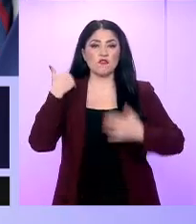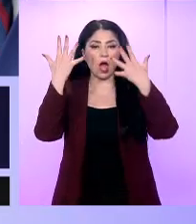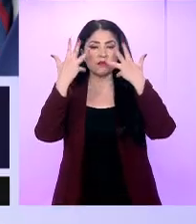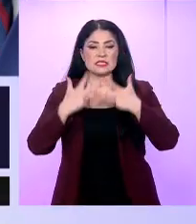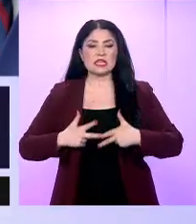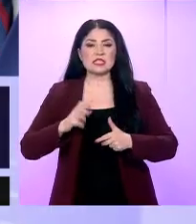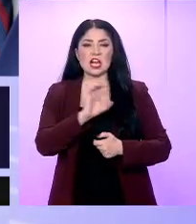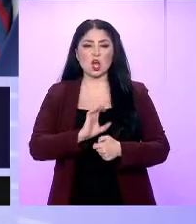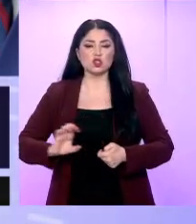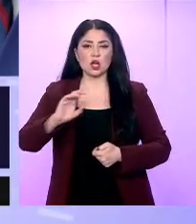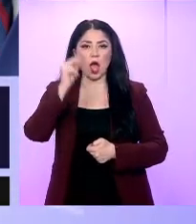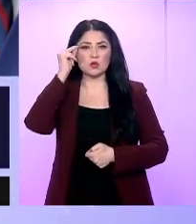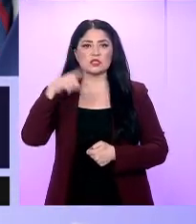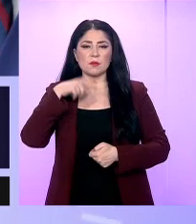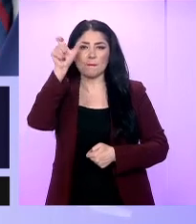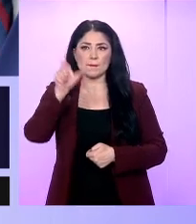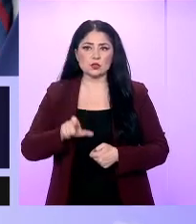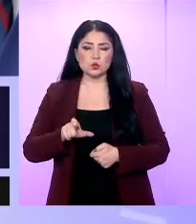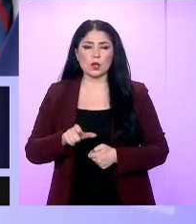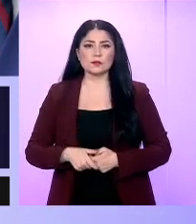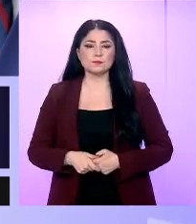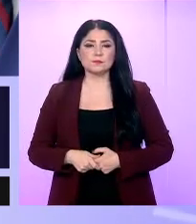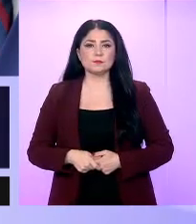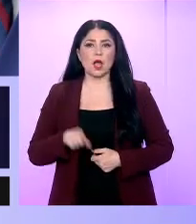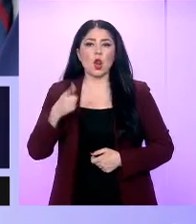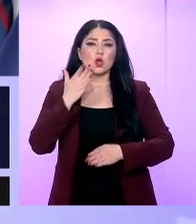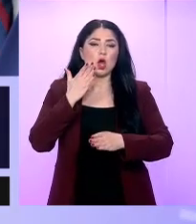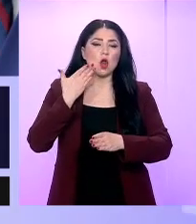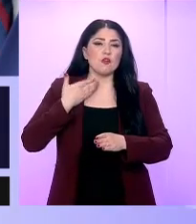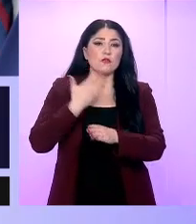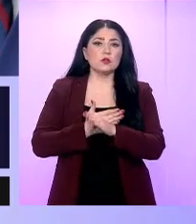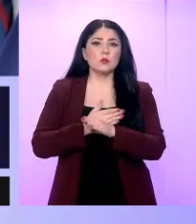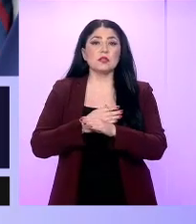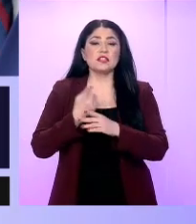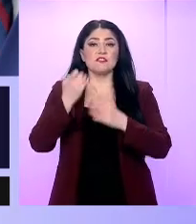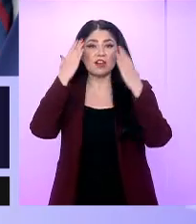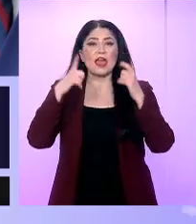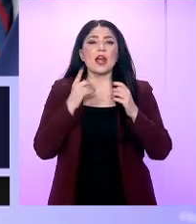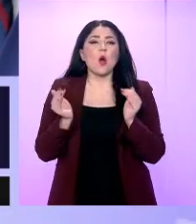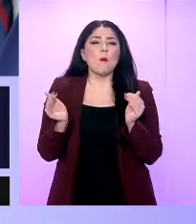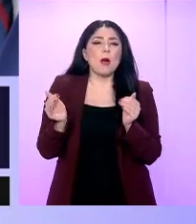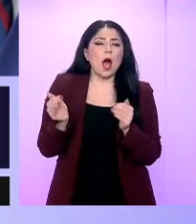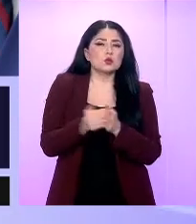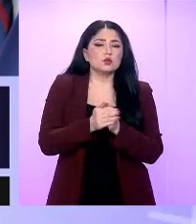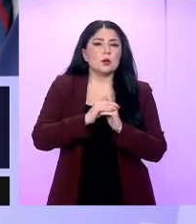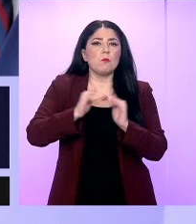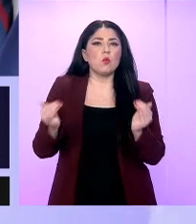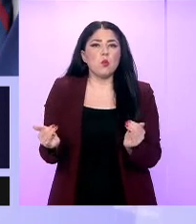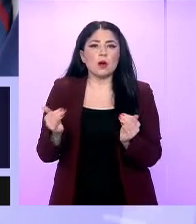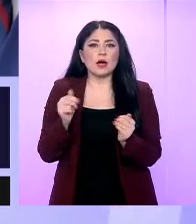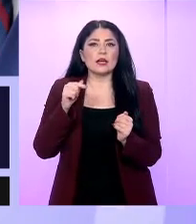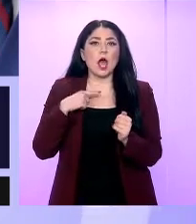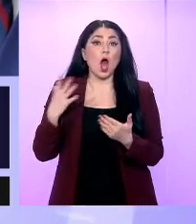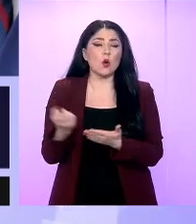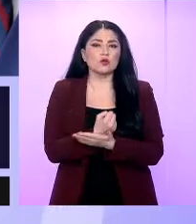administrației regionale că sunt victime. Din fericire, o bună parte din personal se afla în buncără, pentru că a fost și o sirenă antiaeriană și